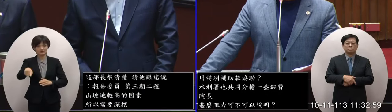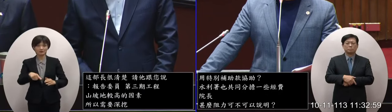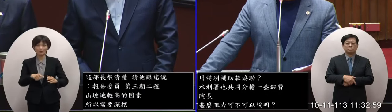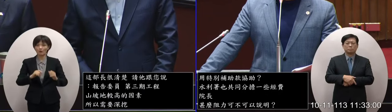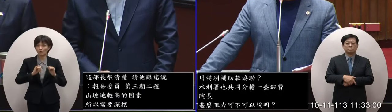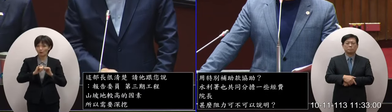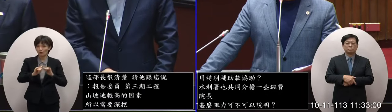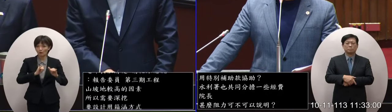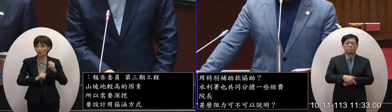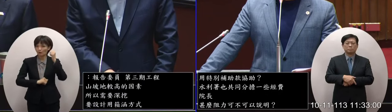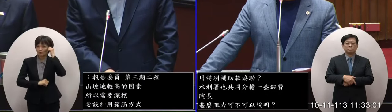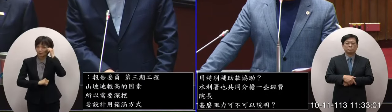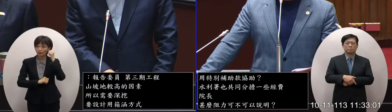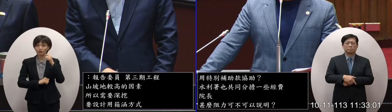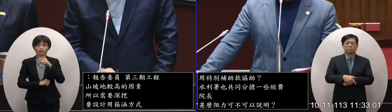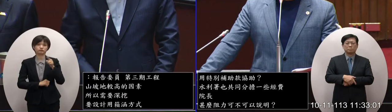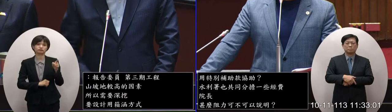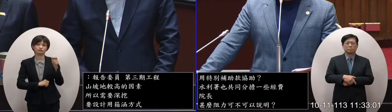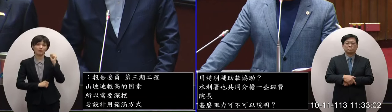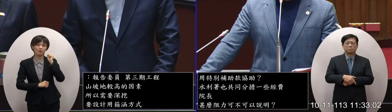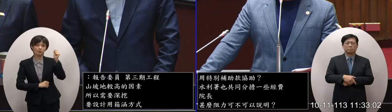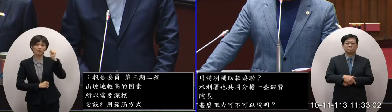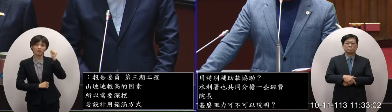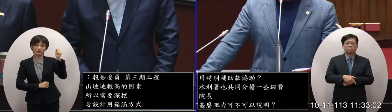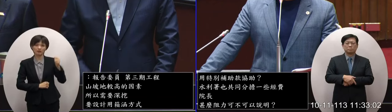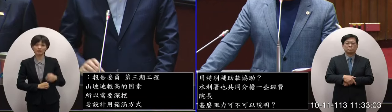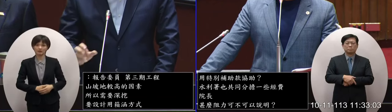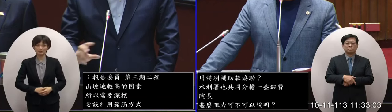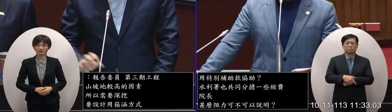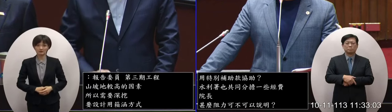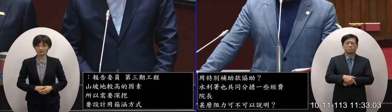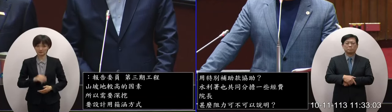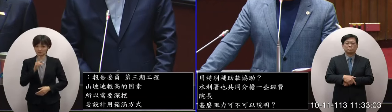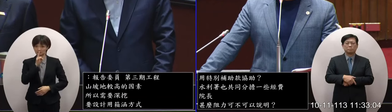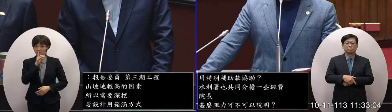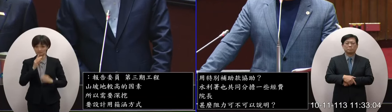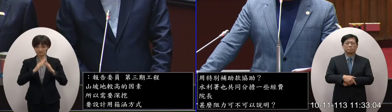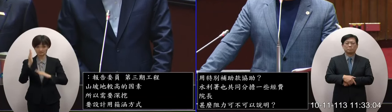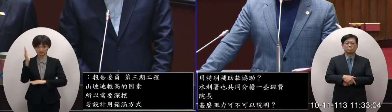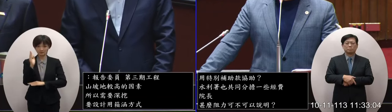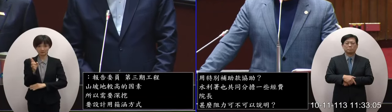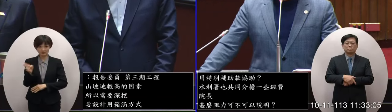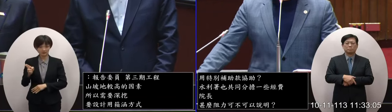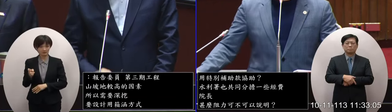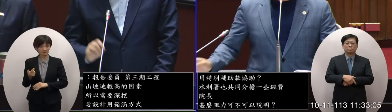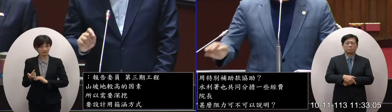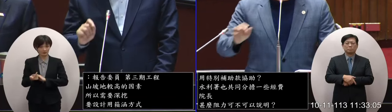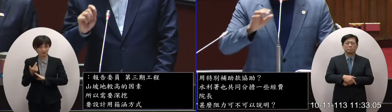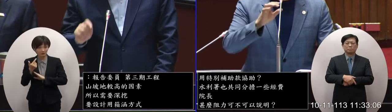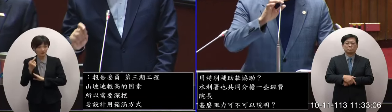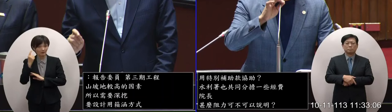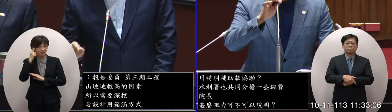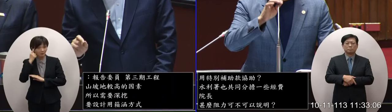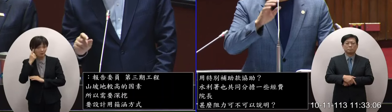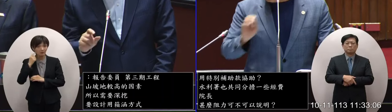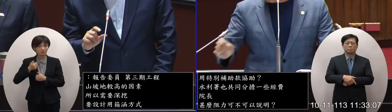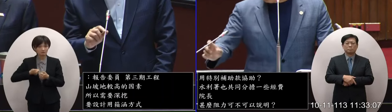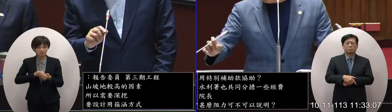议我们已经请这个台中市政府持续的评估执行效益